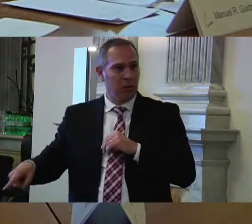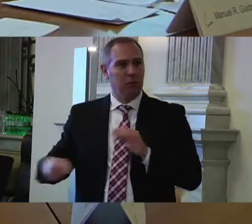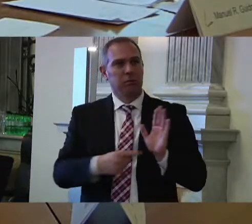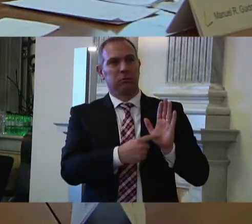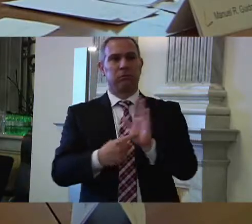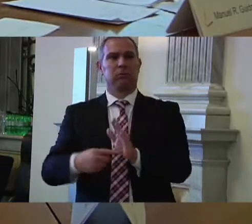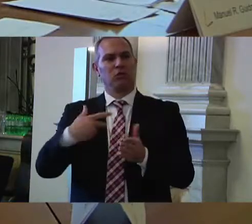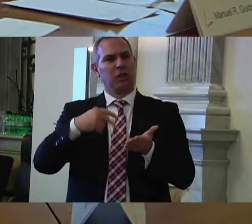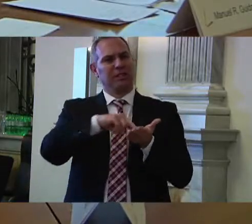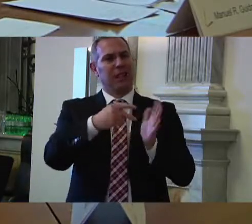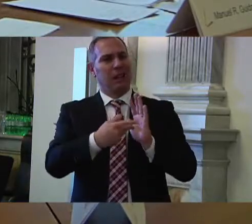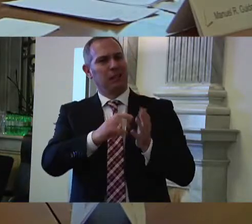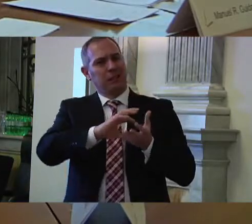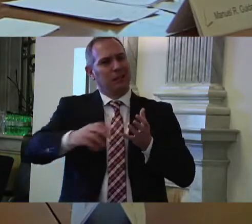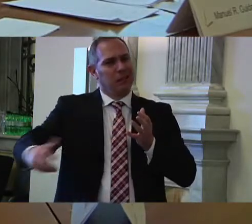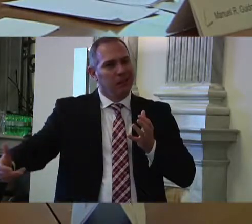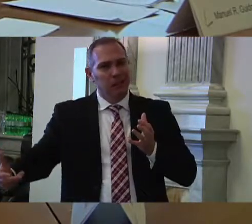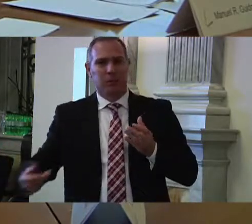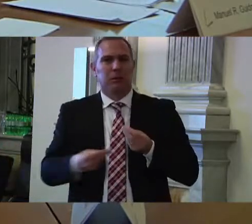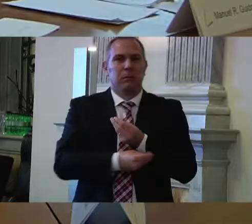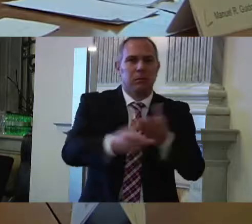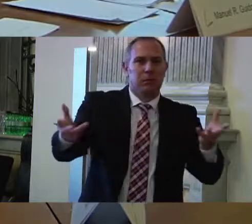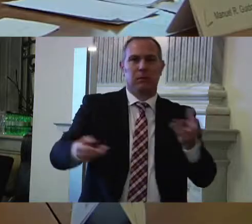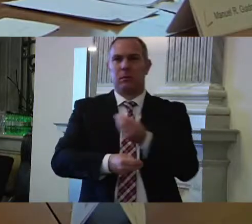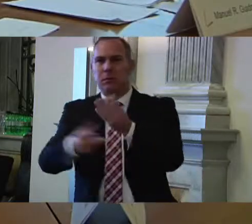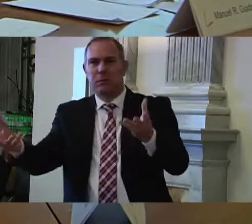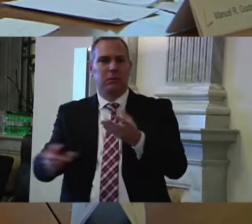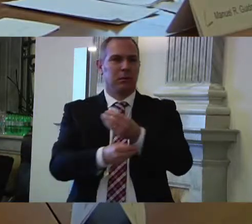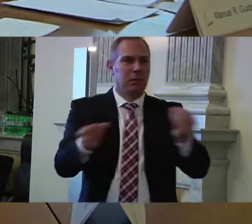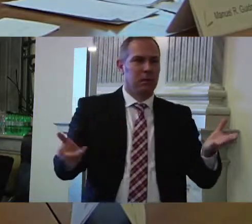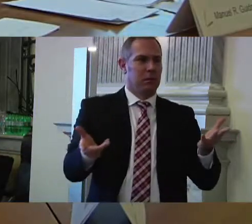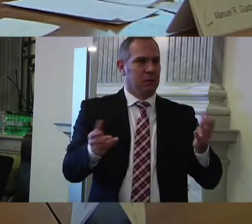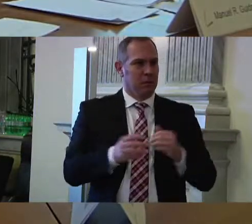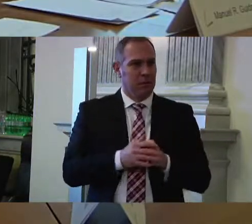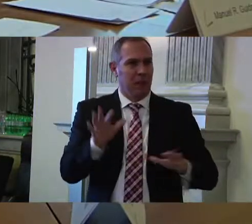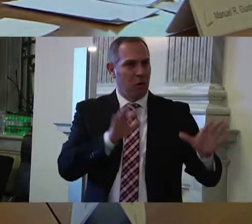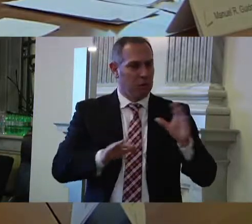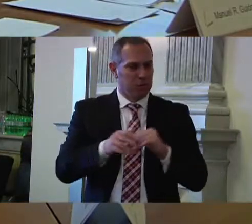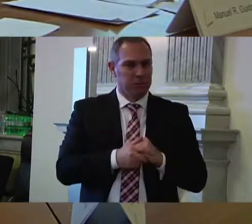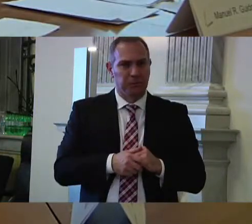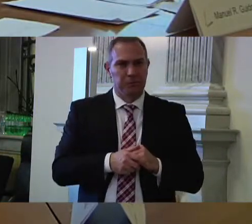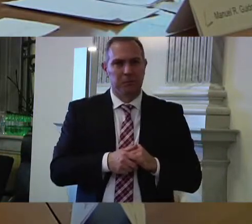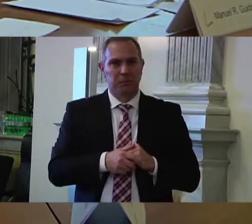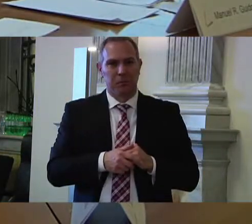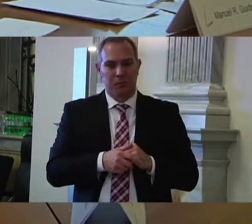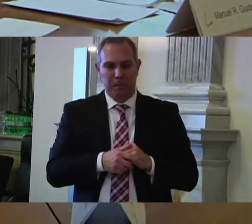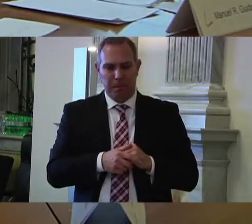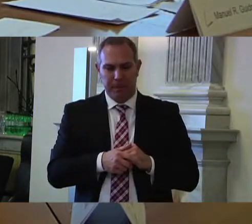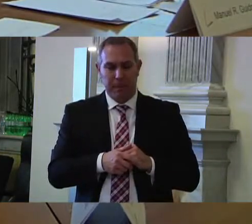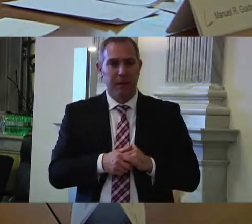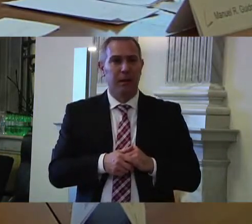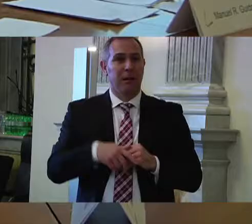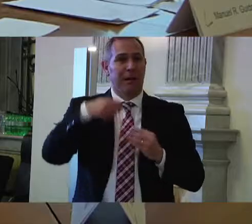le diverse tecniche per veicolare poi dei messaggi formativi, come in questo caso. Quindi abbiamo realizzato